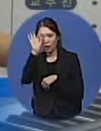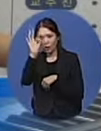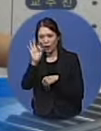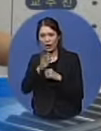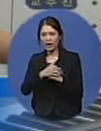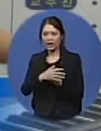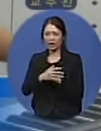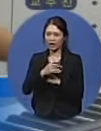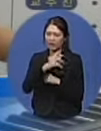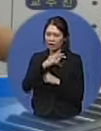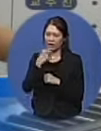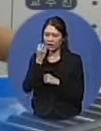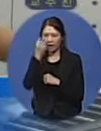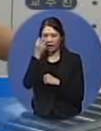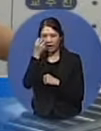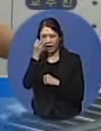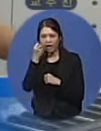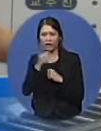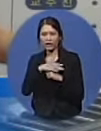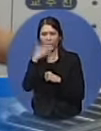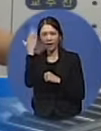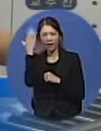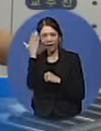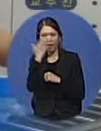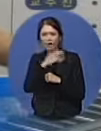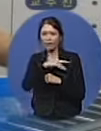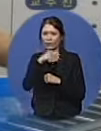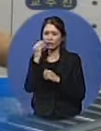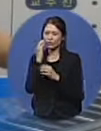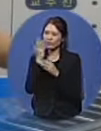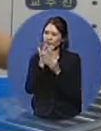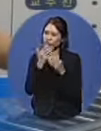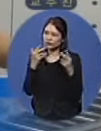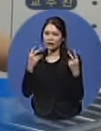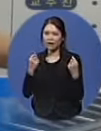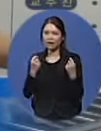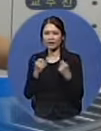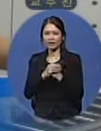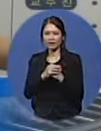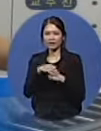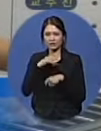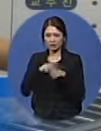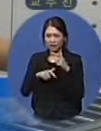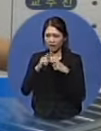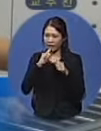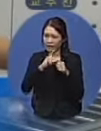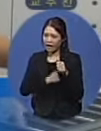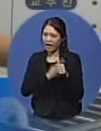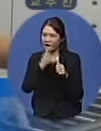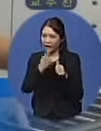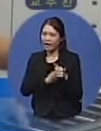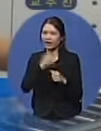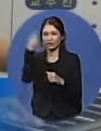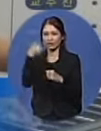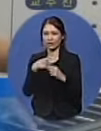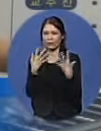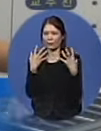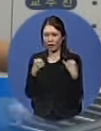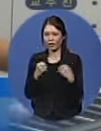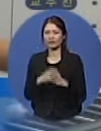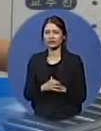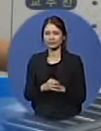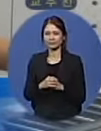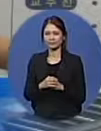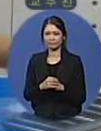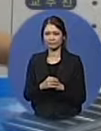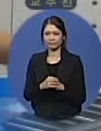게 많아요. 싱싱하고 싱그럽고 막 풀냄새 나는 것처럼 아주 또 굉장히 또 자연적이고 자연적인 면을 또 많이 추구하는 것